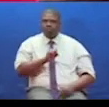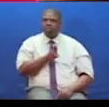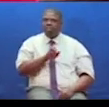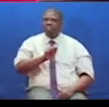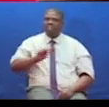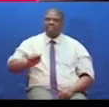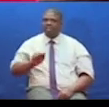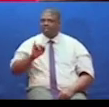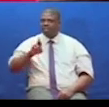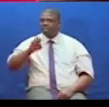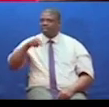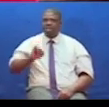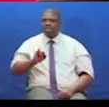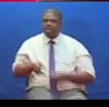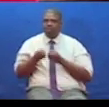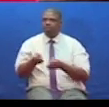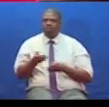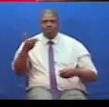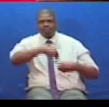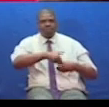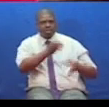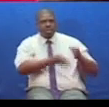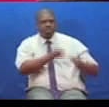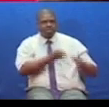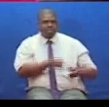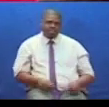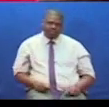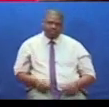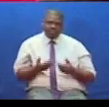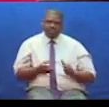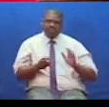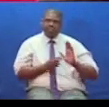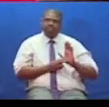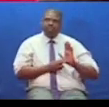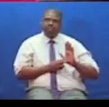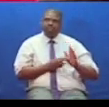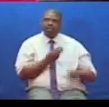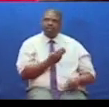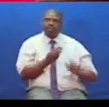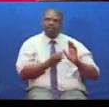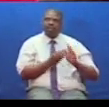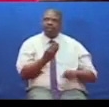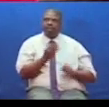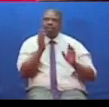Iran haikutoa mafuta yalivyo. Kwa hiyo 73 74 tulikuwa na hali ngumu.